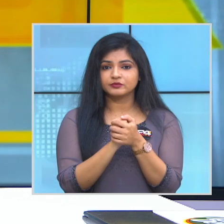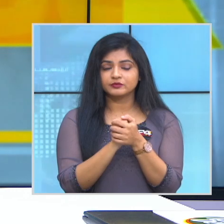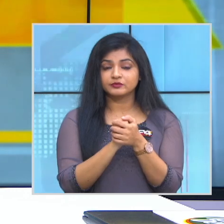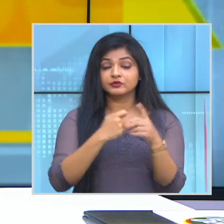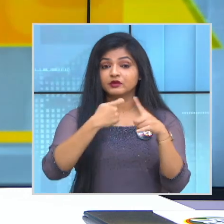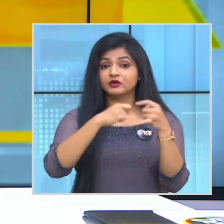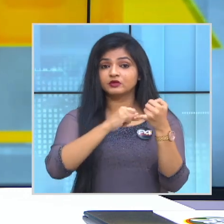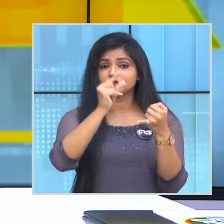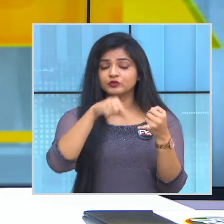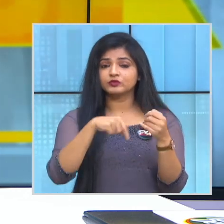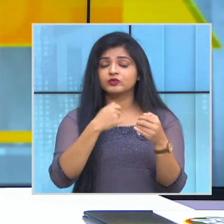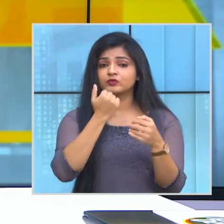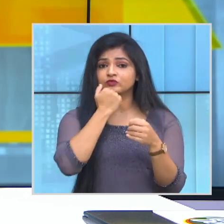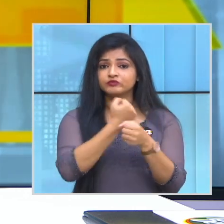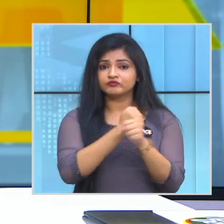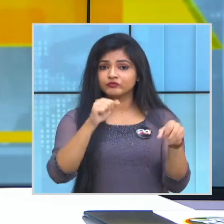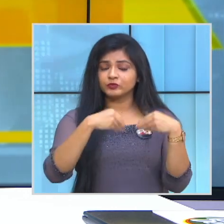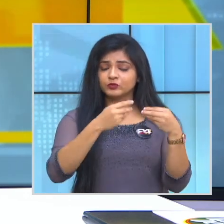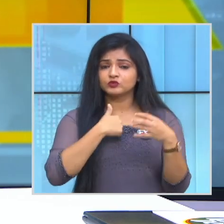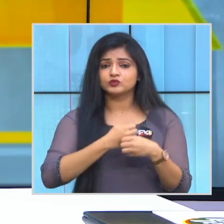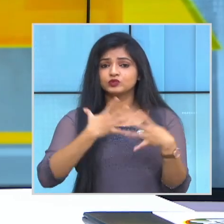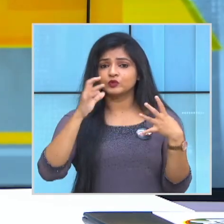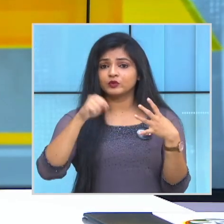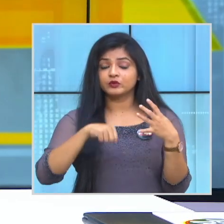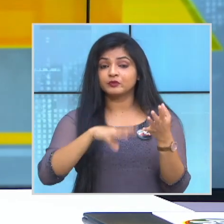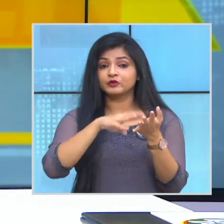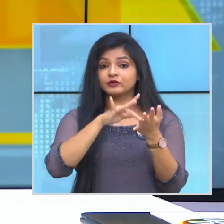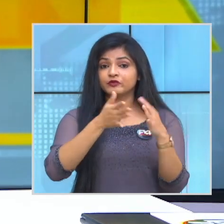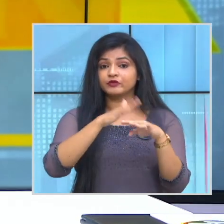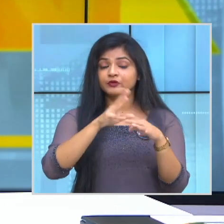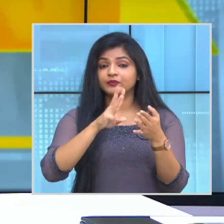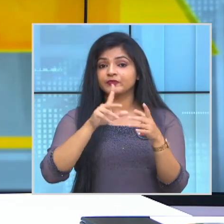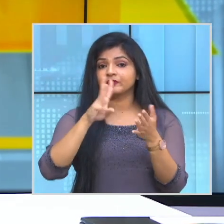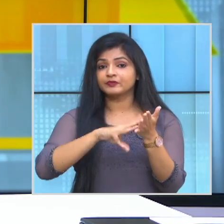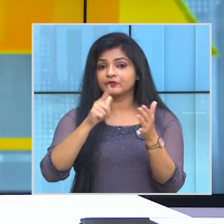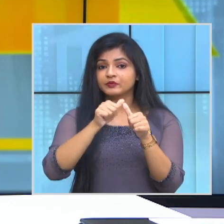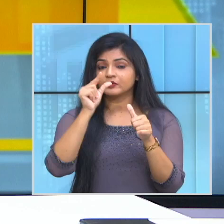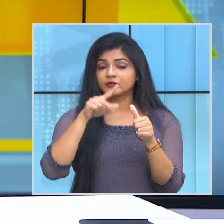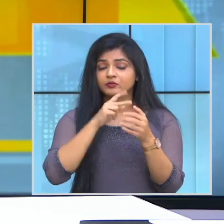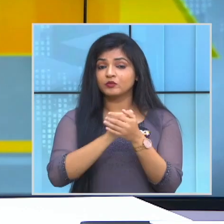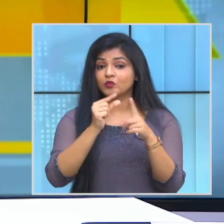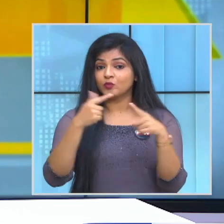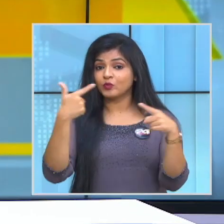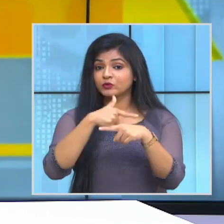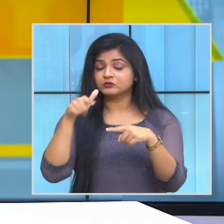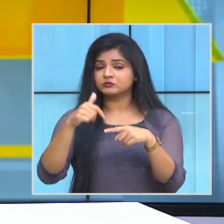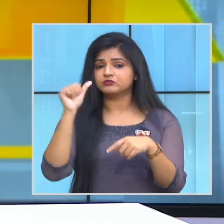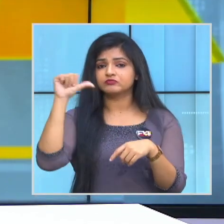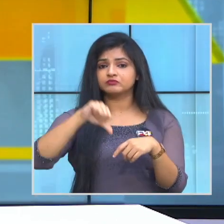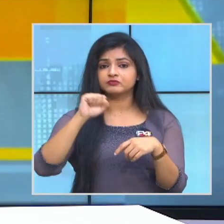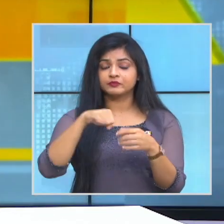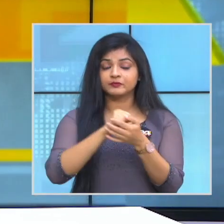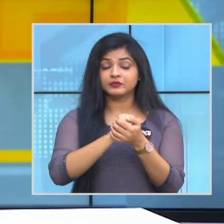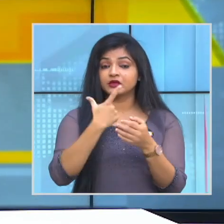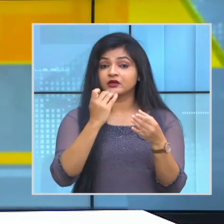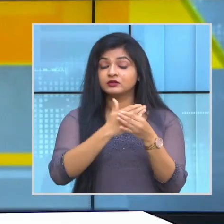K സുരേന്ദ്രനെ കുറ്റവിമുക്തനാക്കിയ വിധി ഞെട്ടലുണ്ടാക്കിയെന്ന് മഞ്ചേശ്വരം MLA AK മഷറഫ്. പ്രോസിക്യൂഷൻ പരാജയപ്പെട്ടു. കേസ് പരാജയപ്പെട്ടതിന് പിന്നിൽ